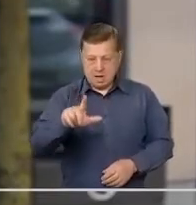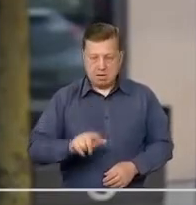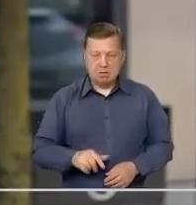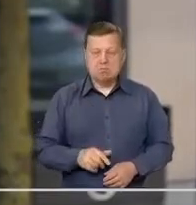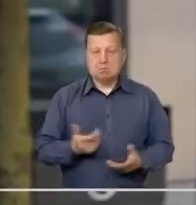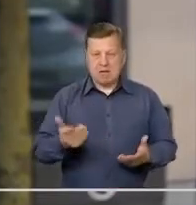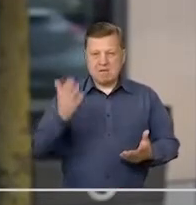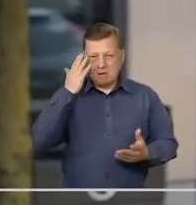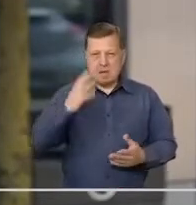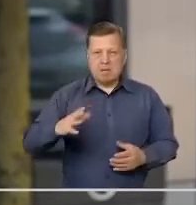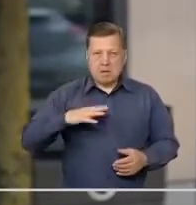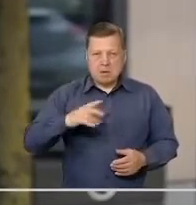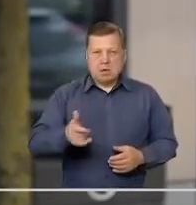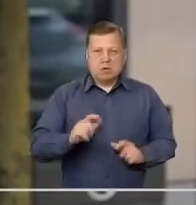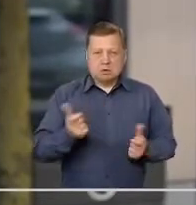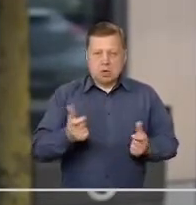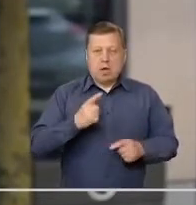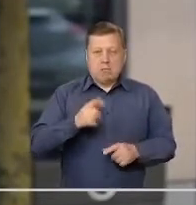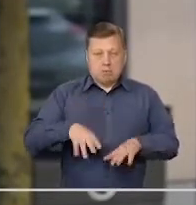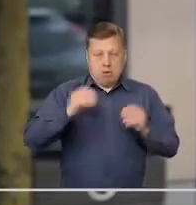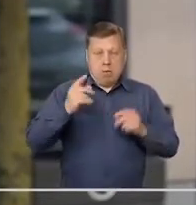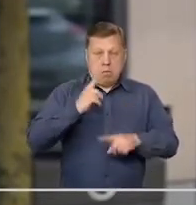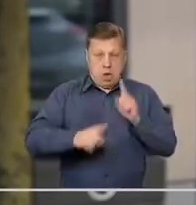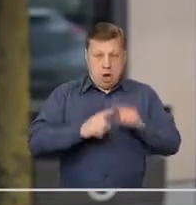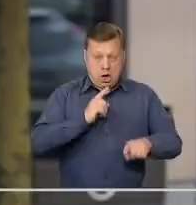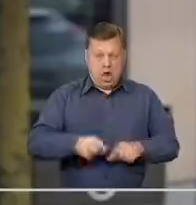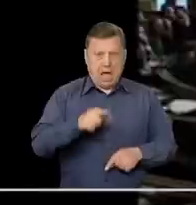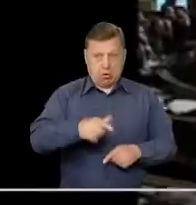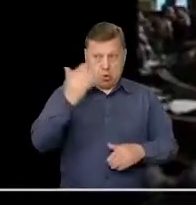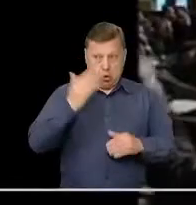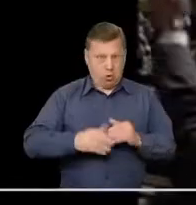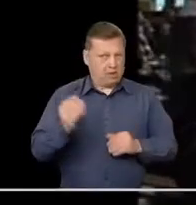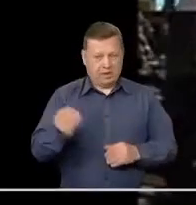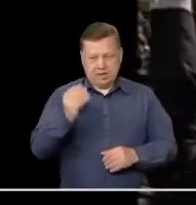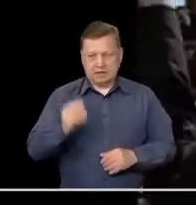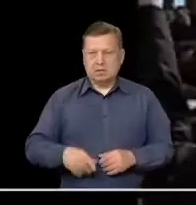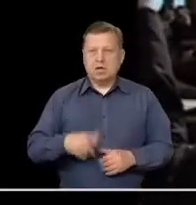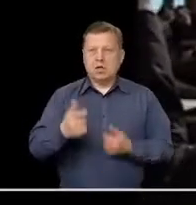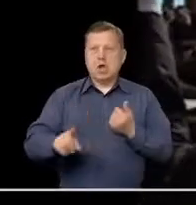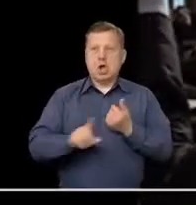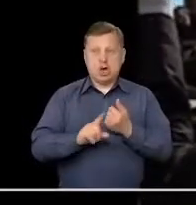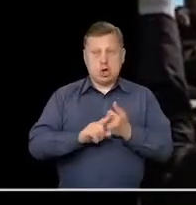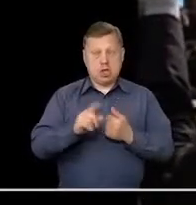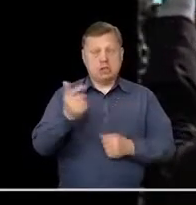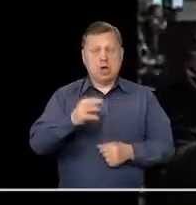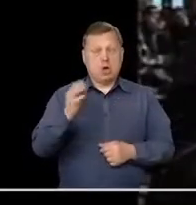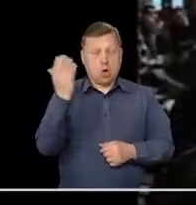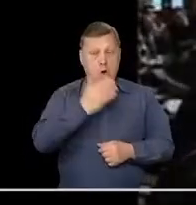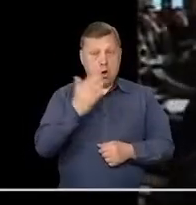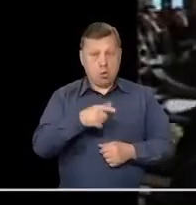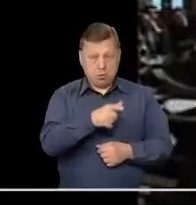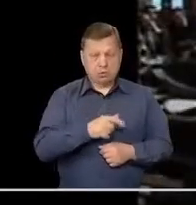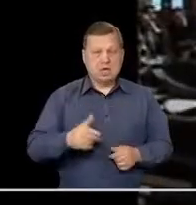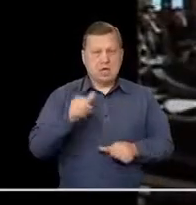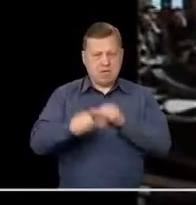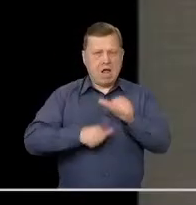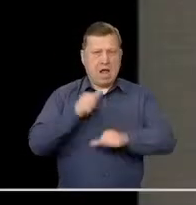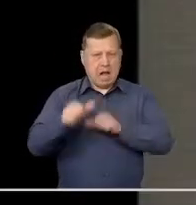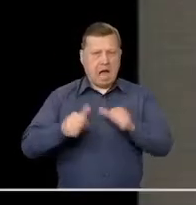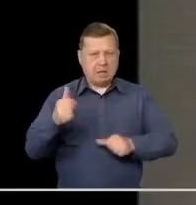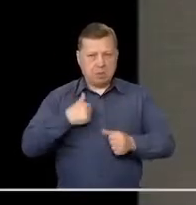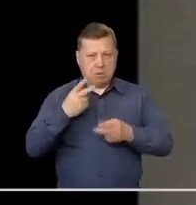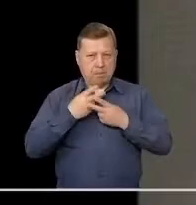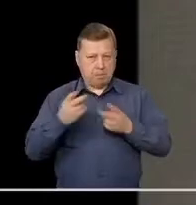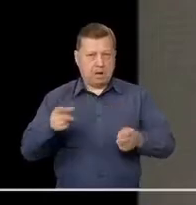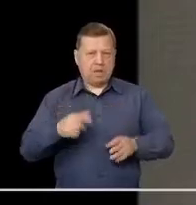że zaczęło się od polityków, ale na tym się nie skończy. Próby rozliczeń z komunistyczną przeszłością były przez kolejne lata pokazywane w